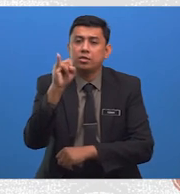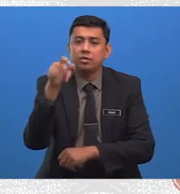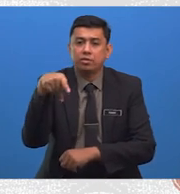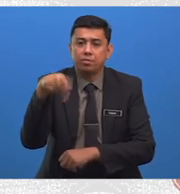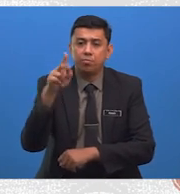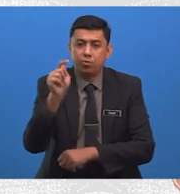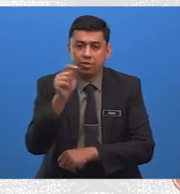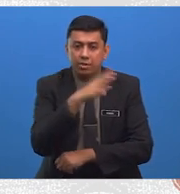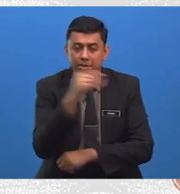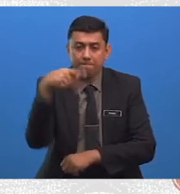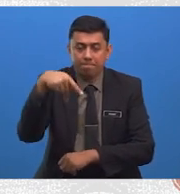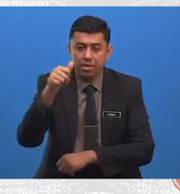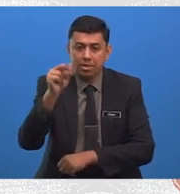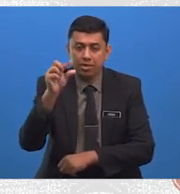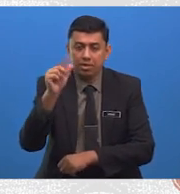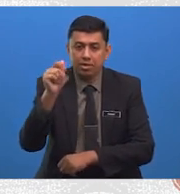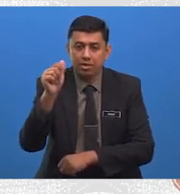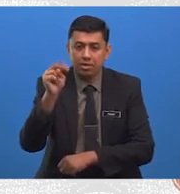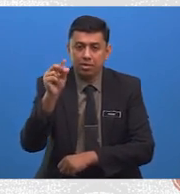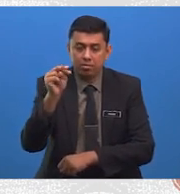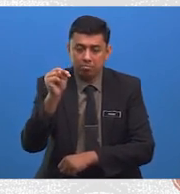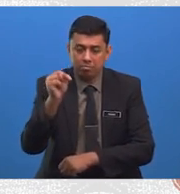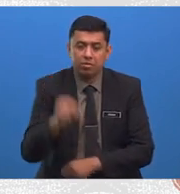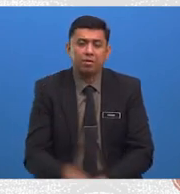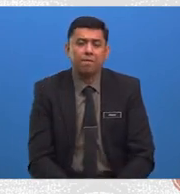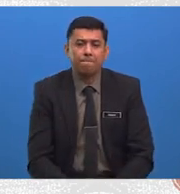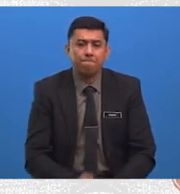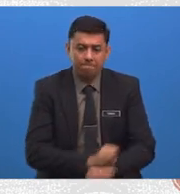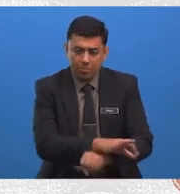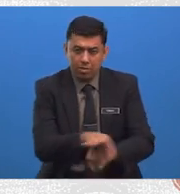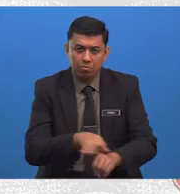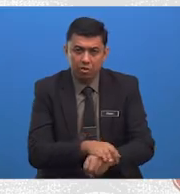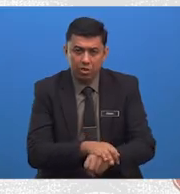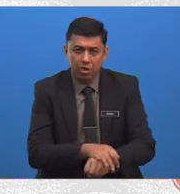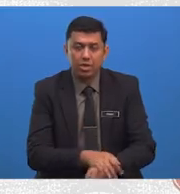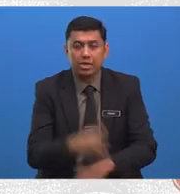Patung-patung ini menerima pengaruh daripada Kerajaan Gupta.